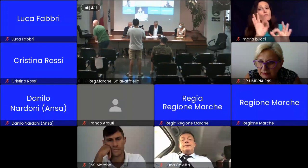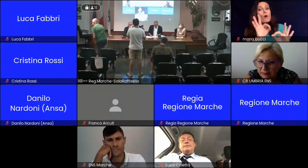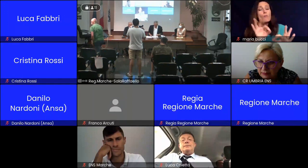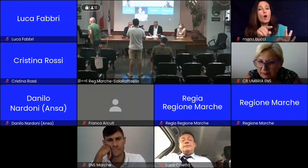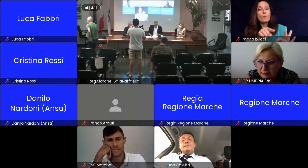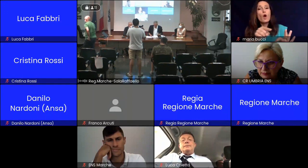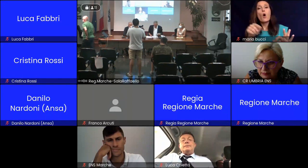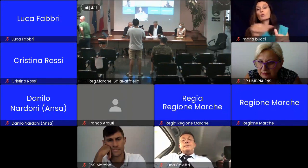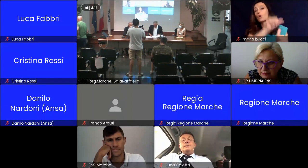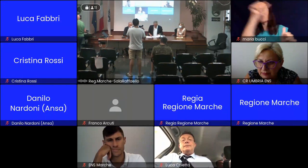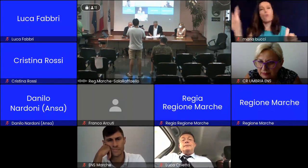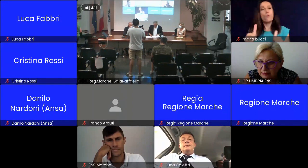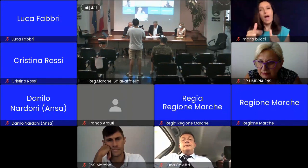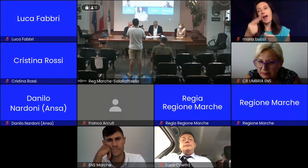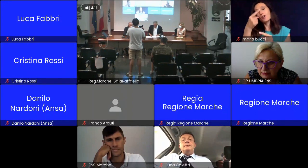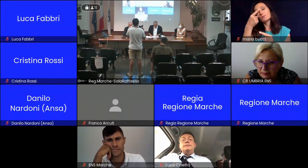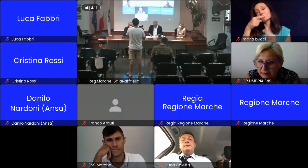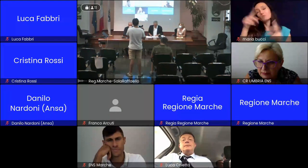sperimentazione, a questo tipo